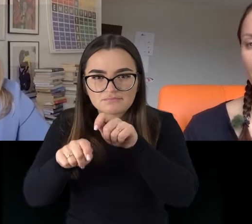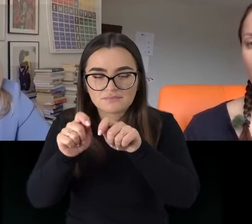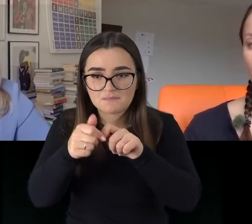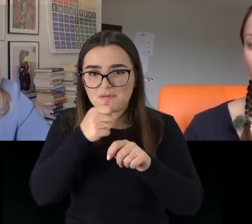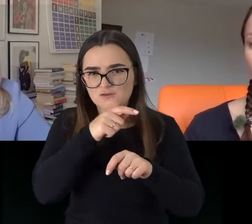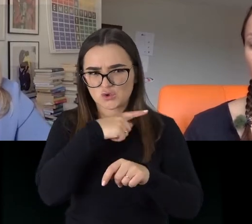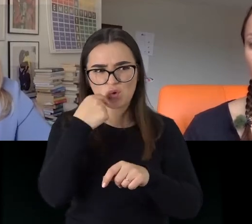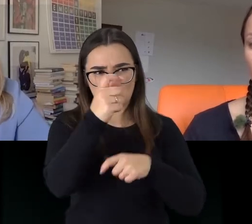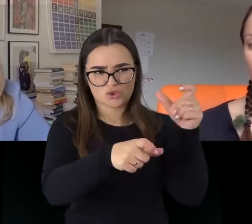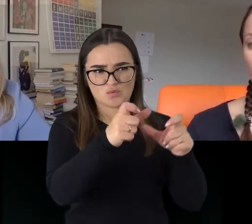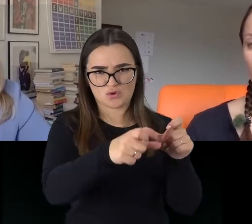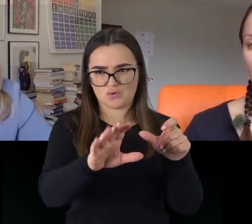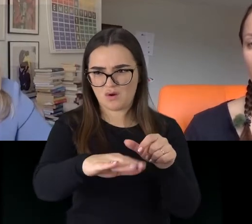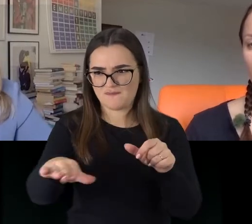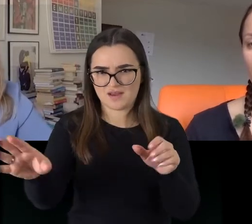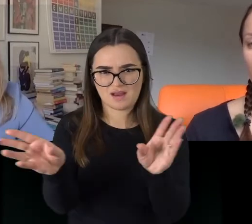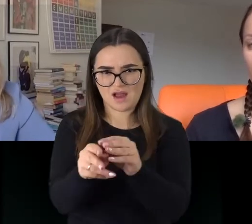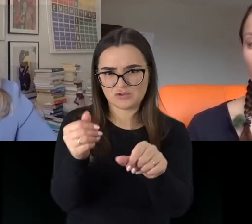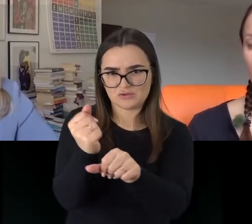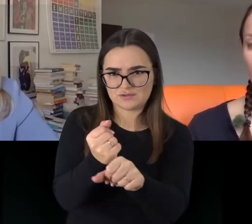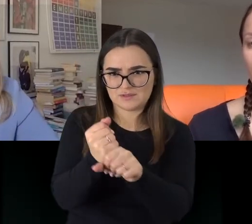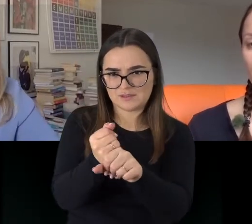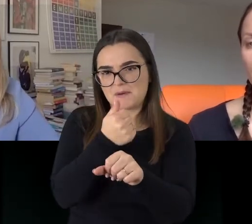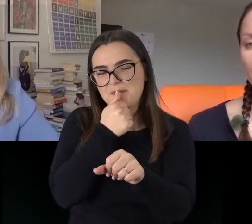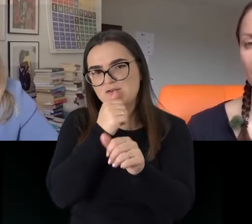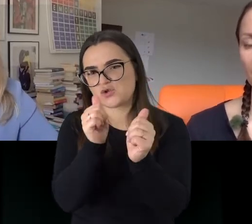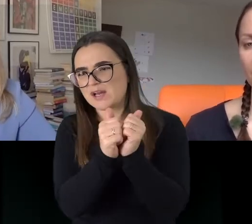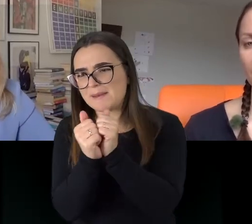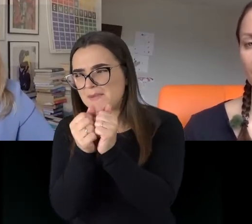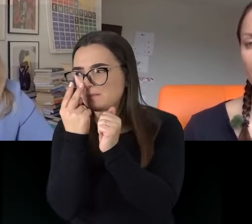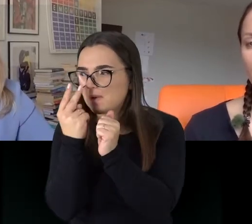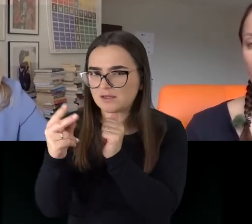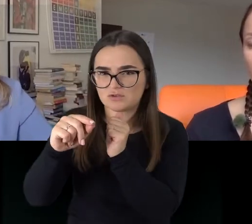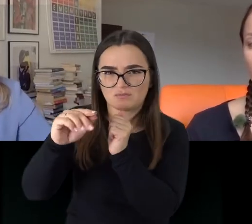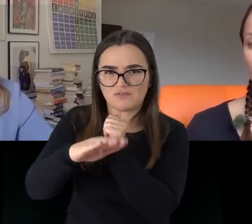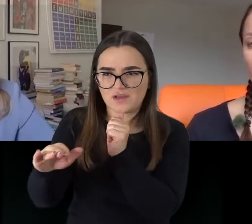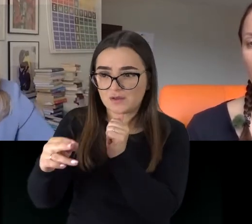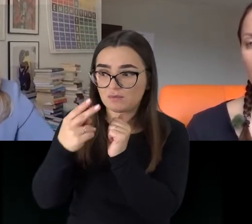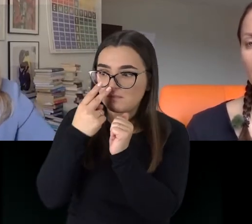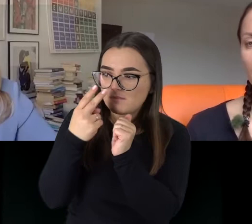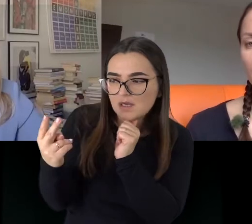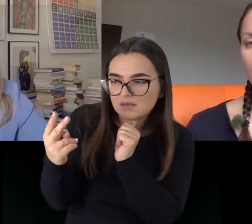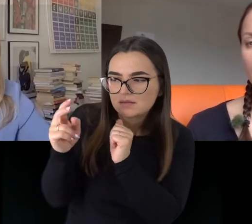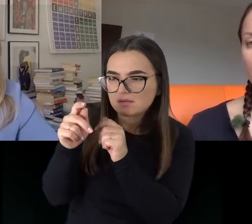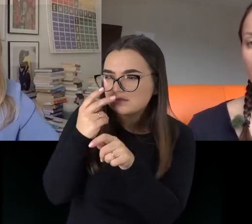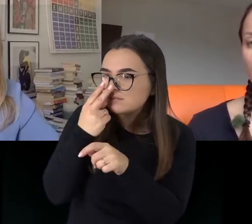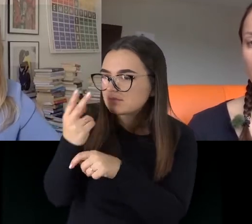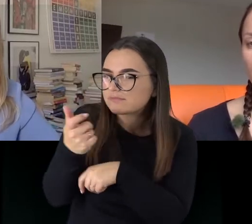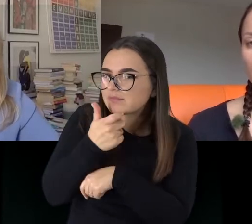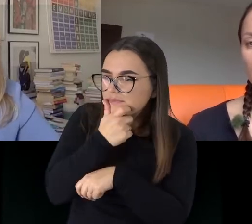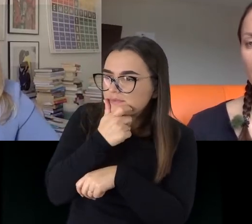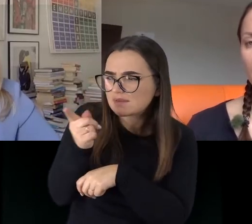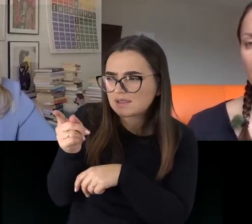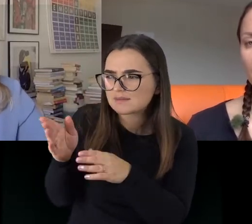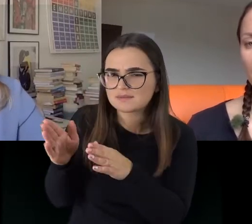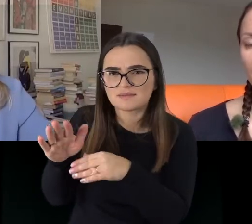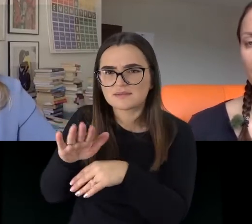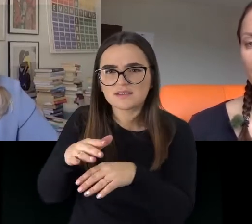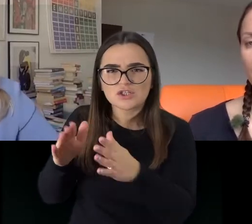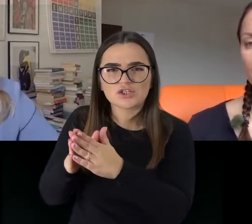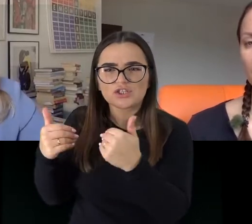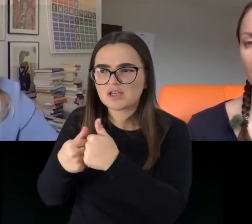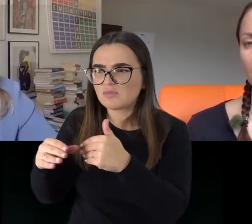su vaikais ar ne, arba matom, arba kaimynų turim, arba draugų, arba giminių. Tai kas vyksta? Kodėl tas vaikas tampa užsisklendęs?